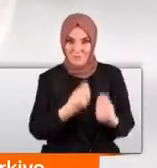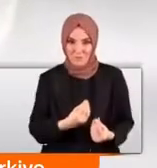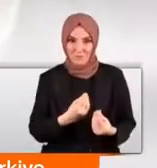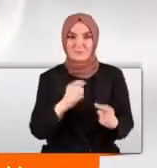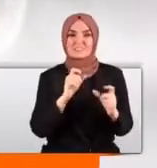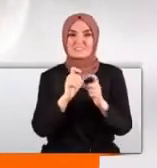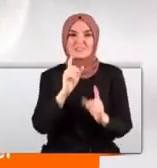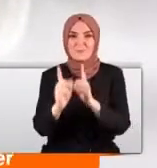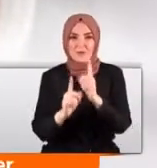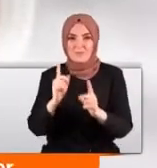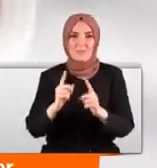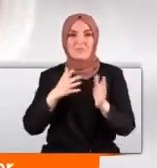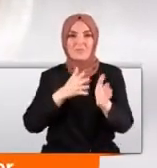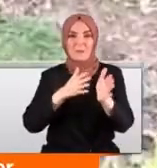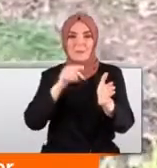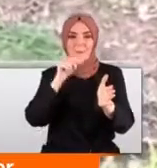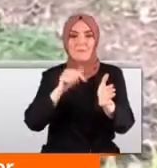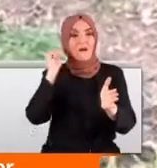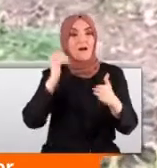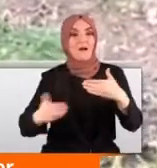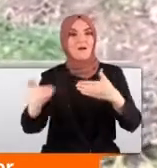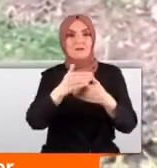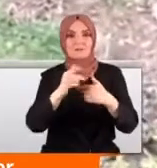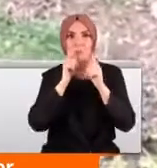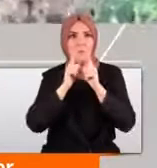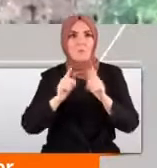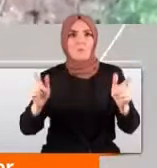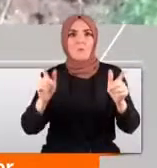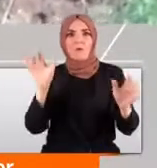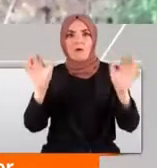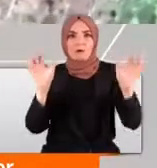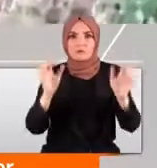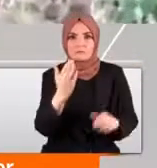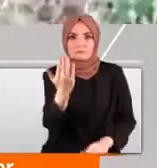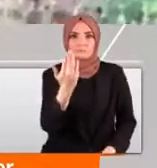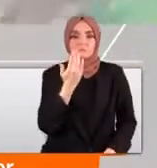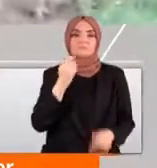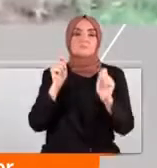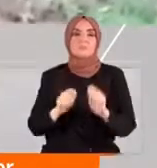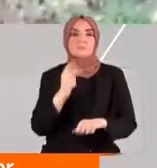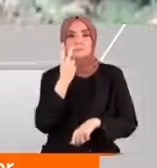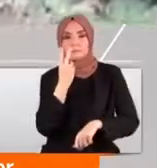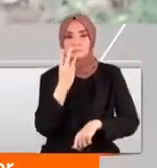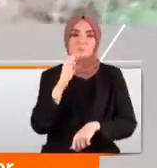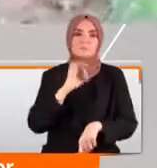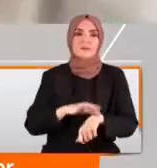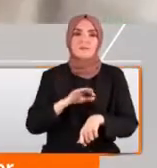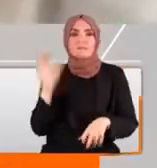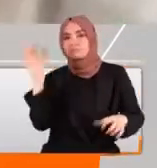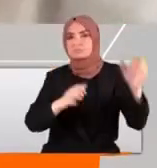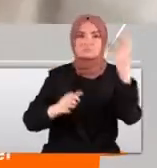arkasından bağırarak üstüme yürüdü. Üstüne yürüyen bir ayıydı. 2-3 dakika boğuştuk.